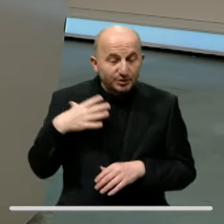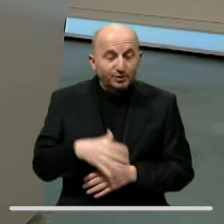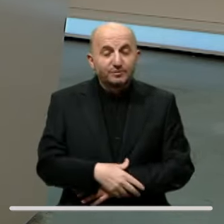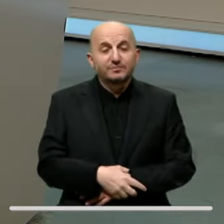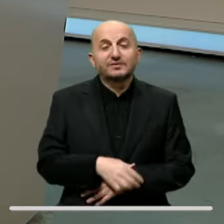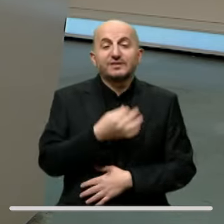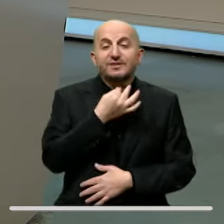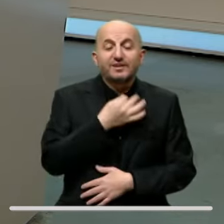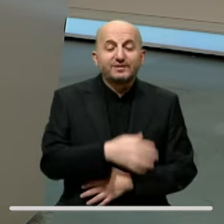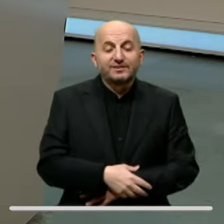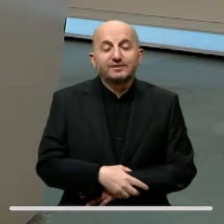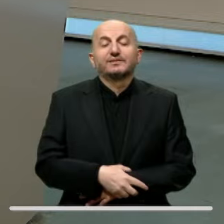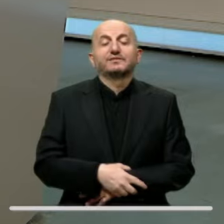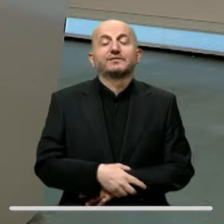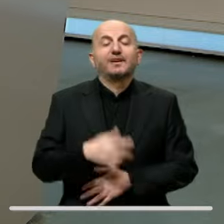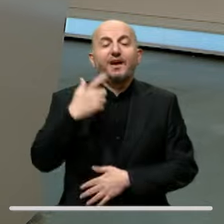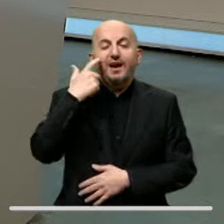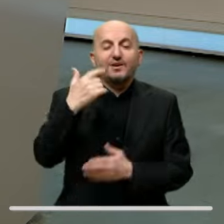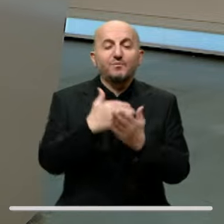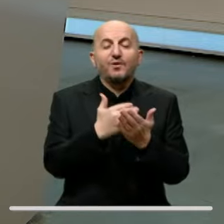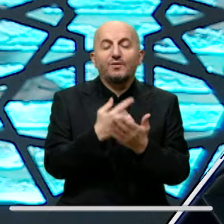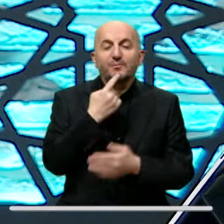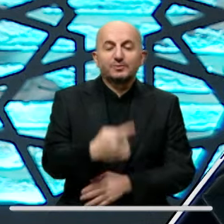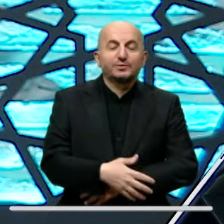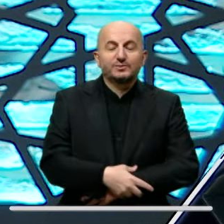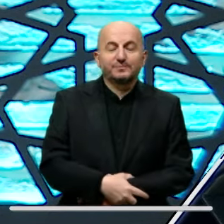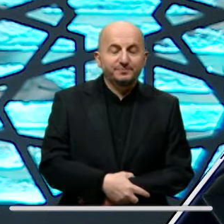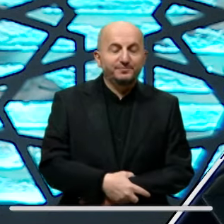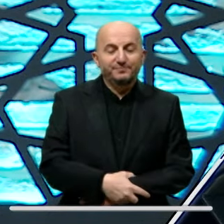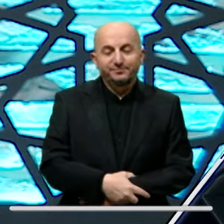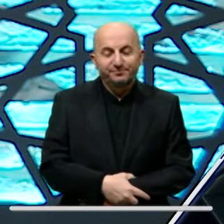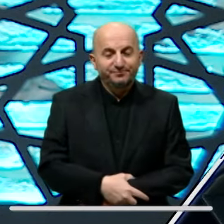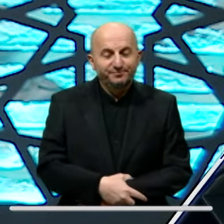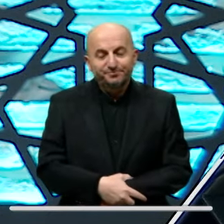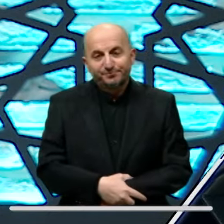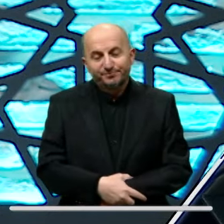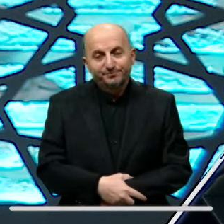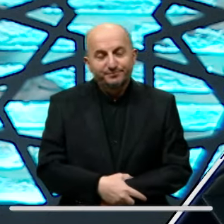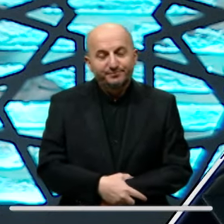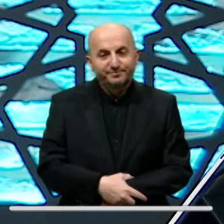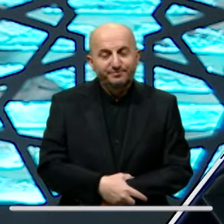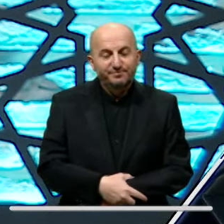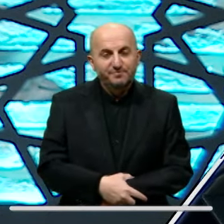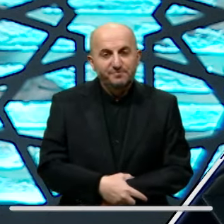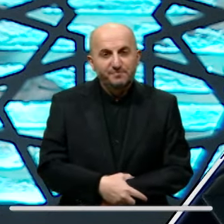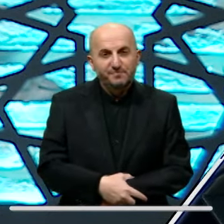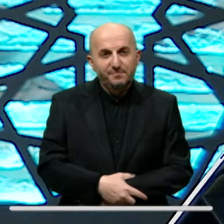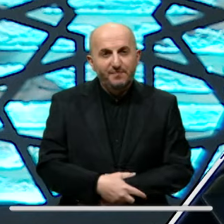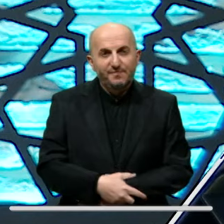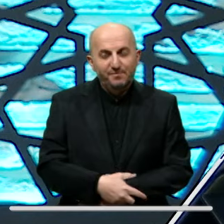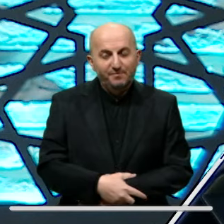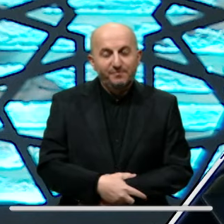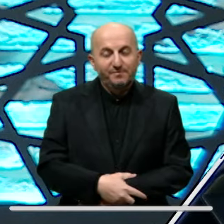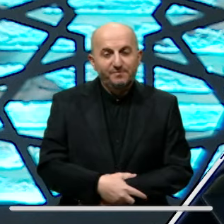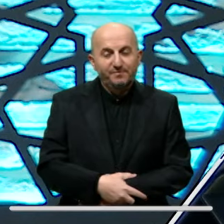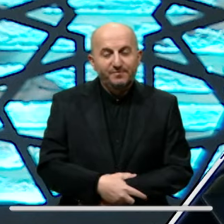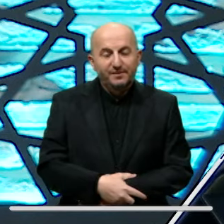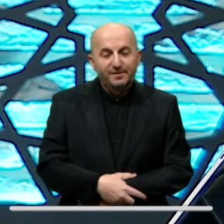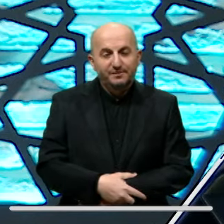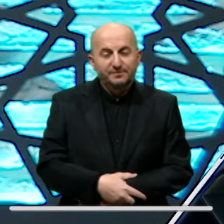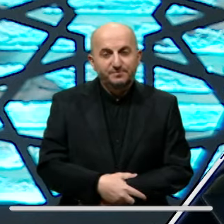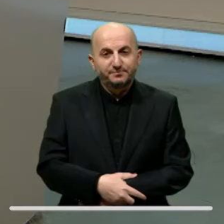Peki. Teşekkür ediyorum. Hayırlı yayınlar diyorum. Biz teşekkür ederiz. Siz sağ olun Cemil Bey. Sağlık, afiyet diliyorum. Göz aydınlığı bir evlat olması niyazıyla